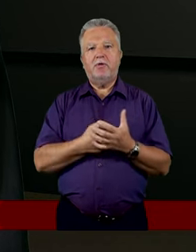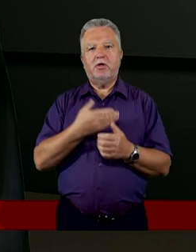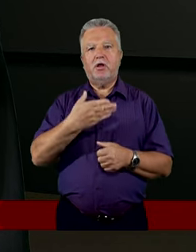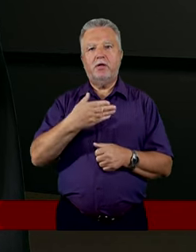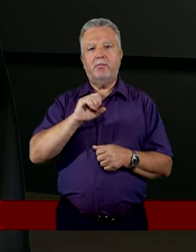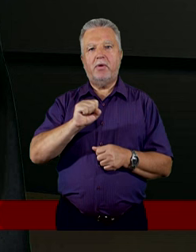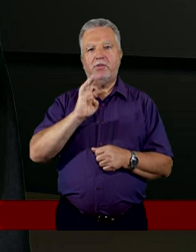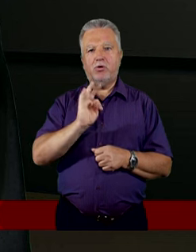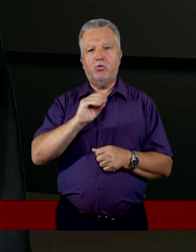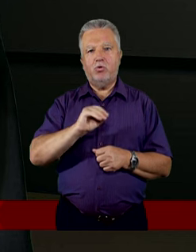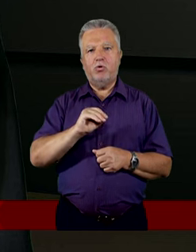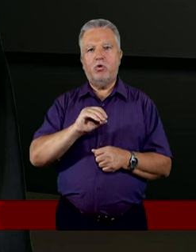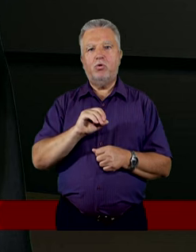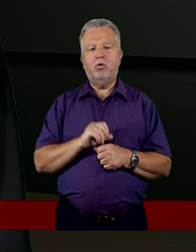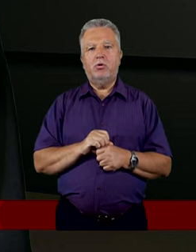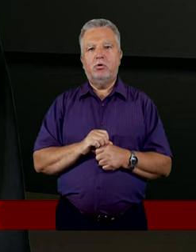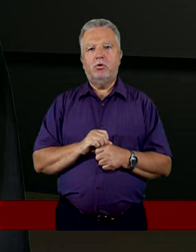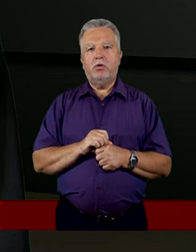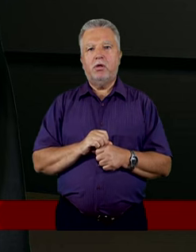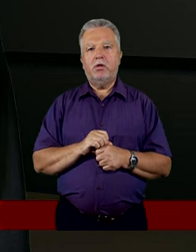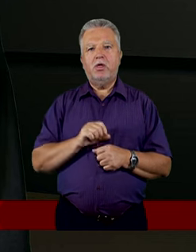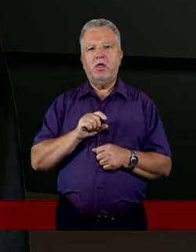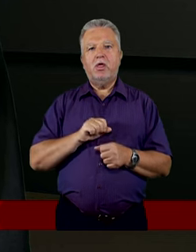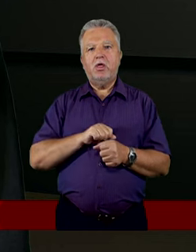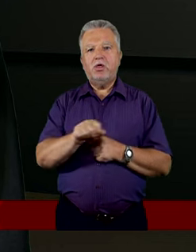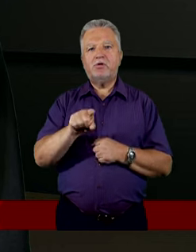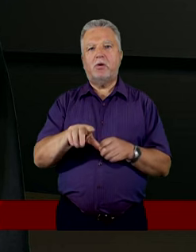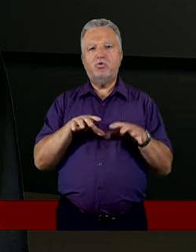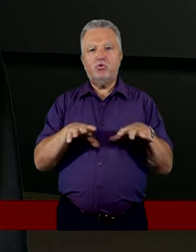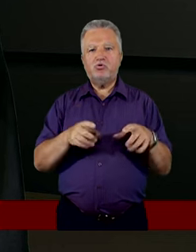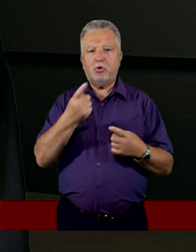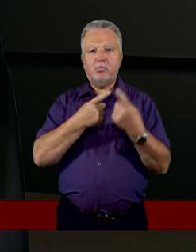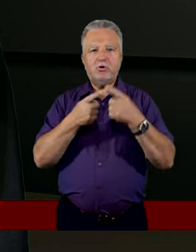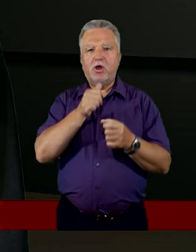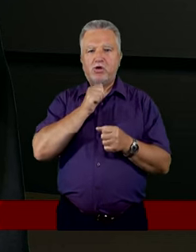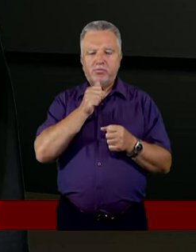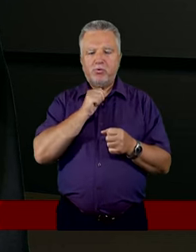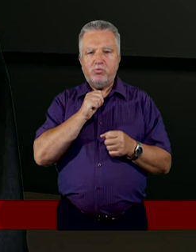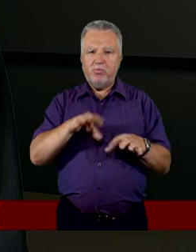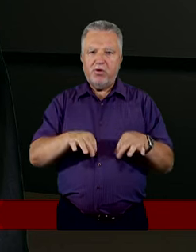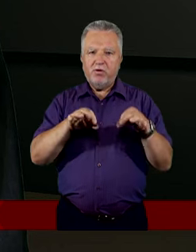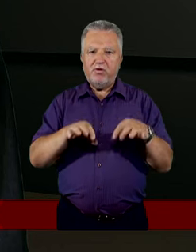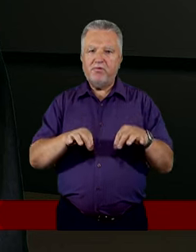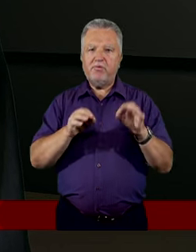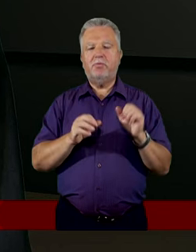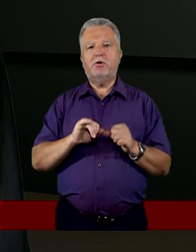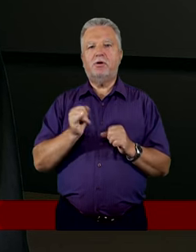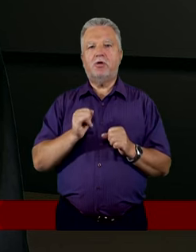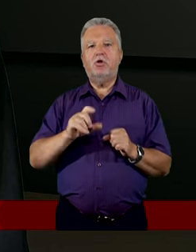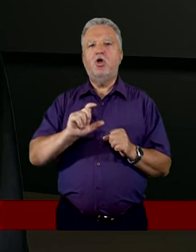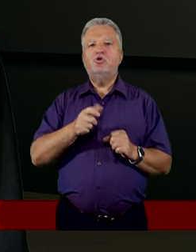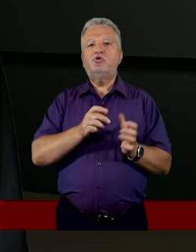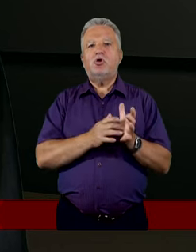Ewangelii Mateusza. Jest tam sporo myśli, ale spróbujmy wypunktować jakoś,